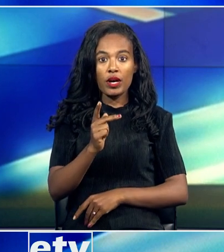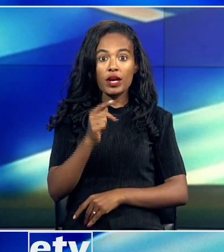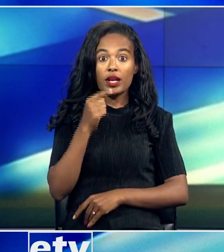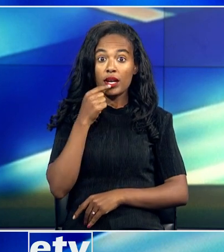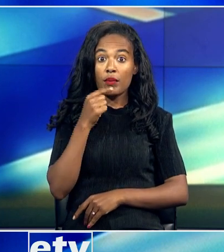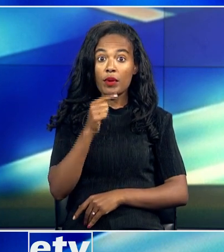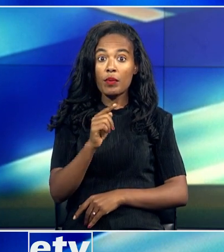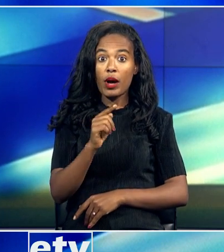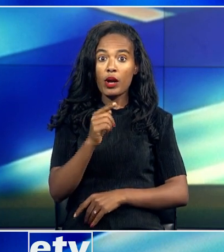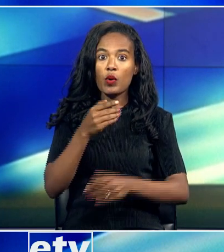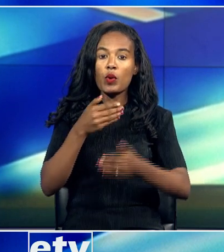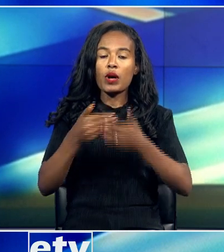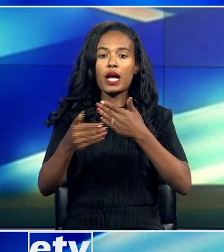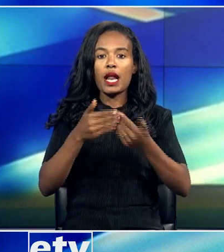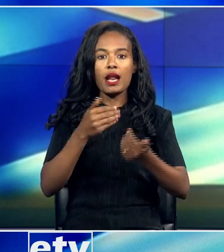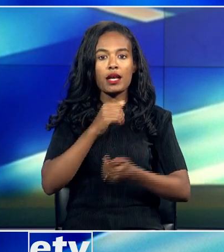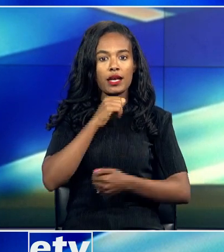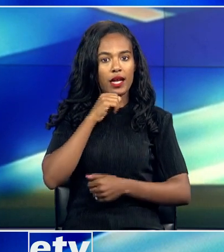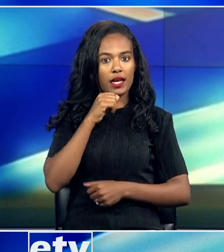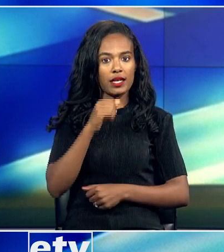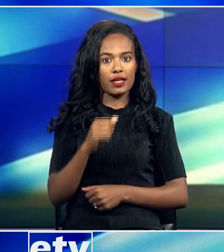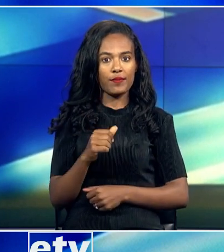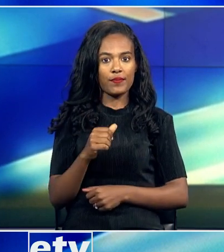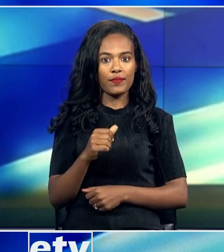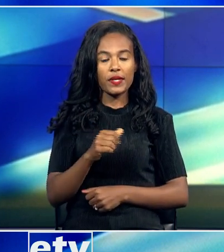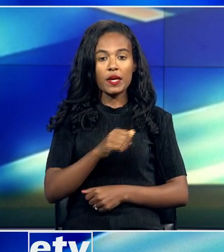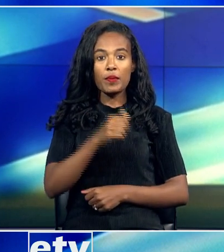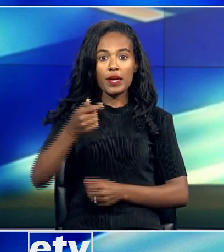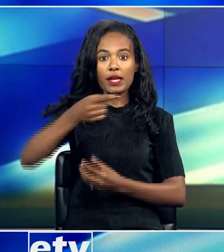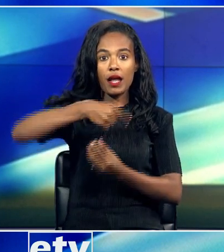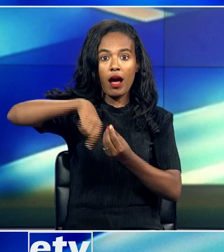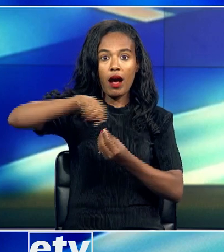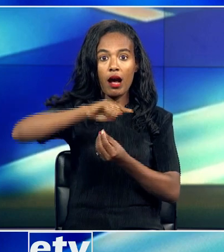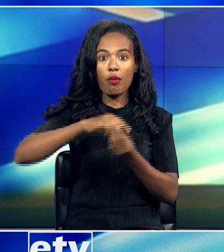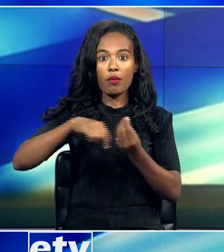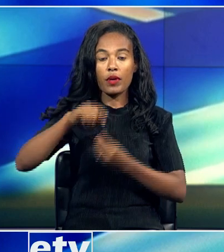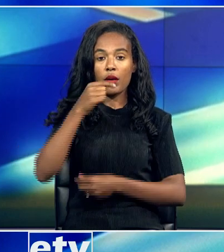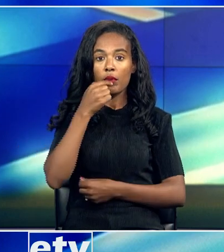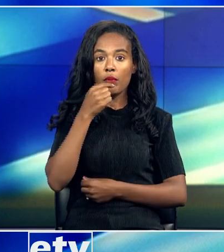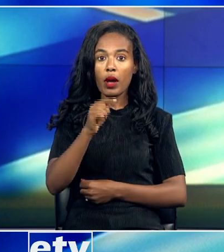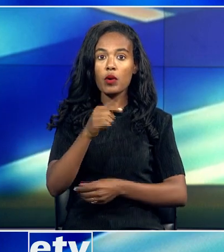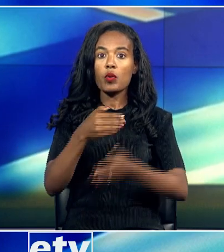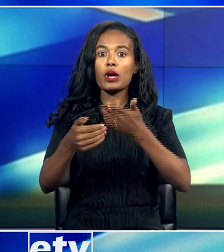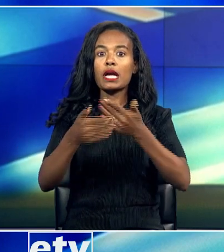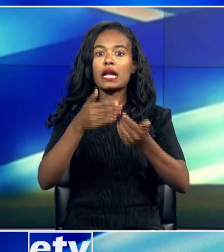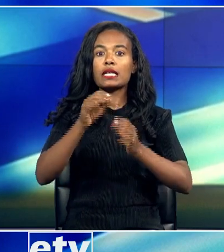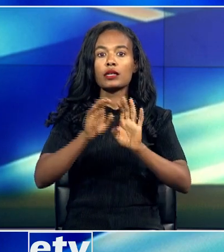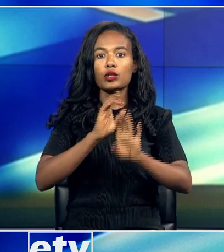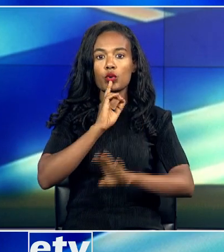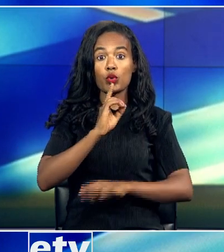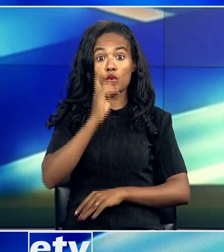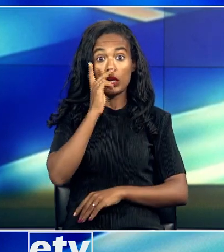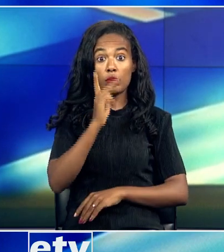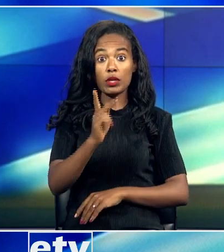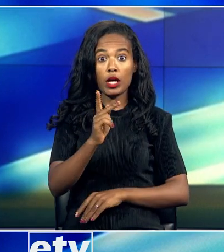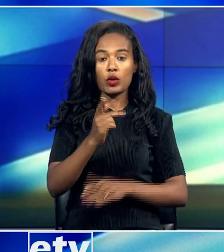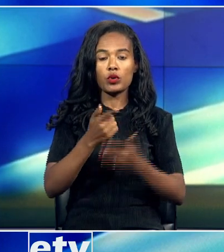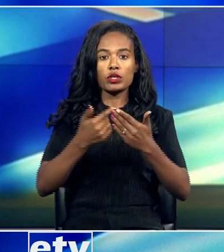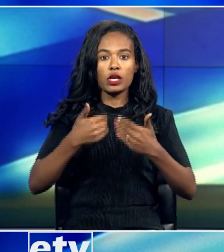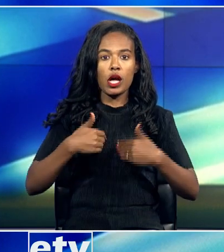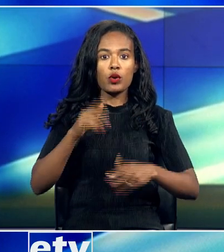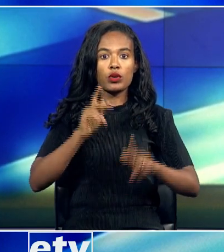እንደሚባለው ቀላል ነገር አይደለም። እንደውም በሌላ አካባቢ የሚባለው ቀለል ተደርጎ ነው የሚታየው። እዚህ ያለው